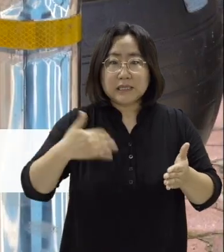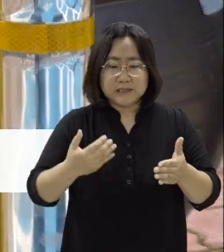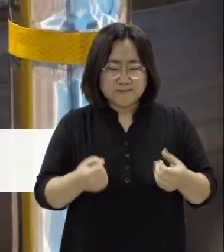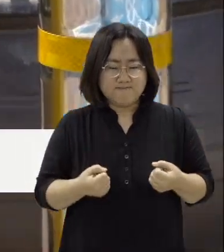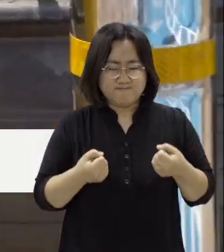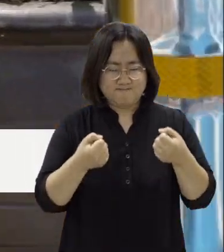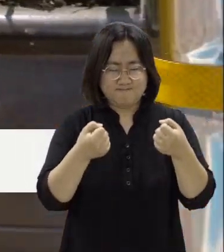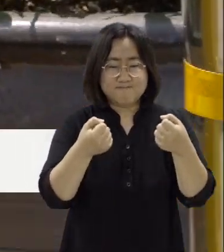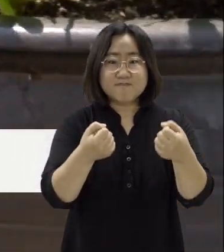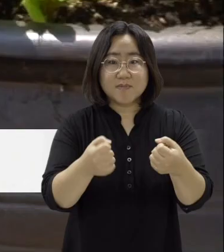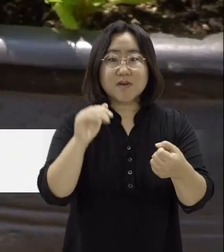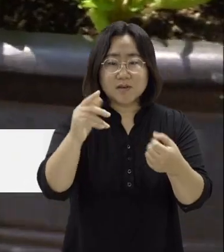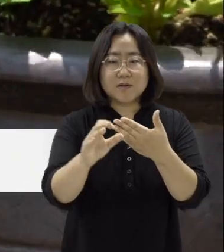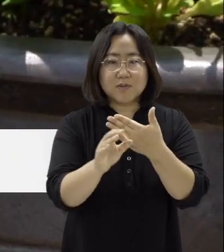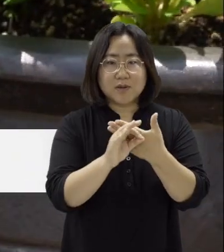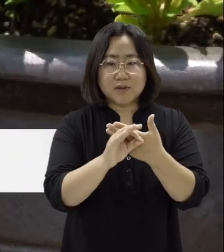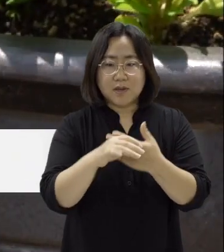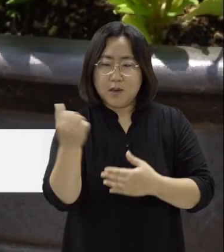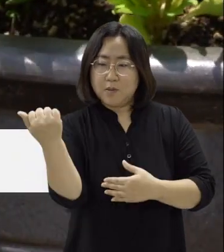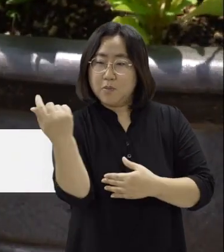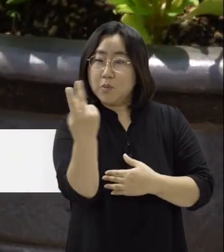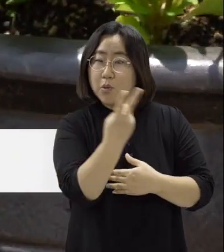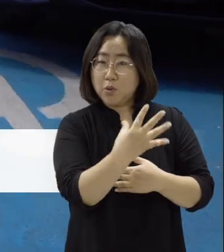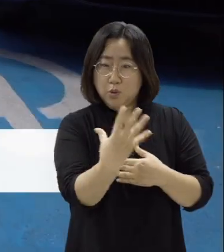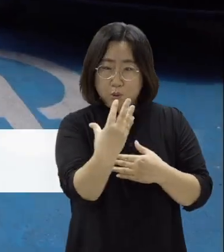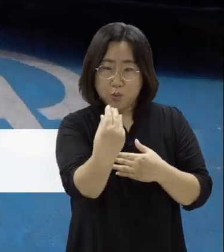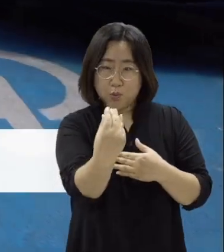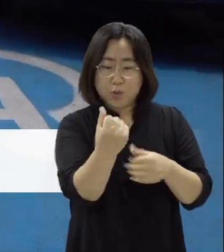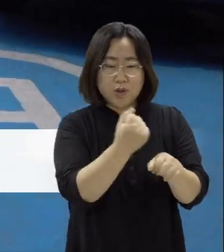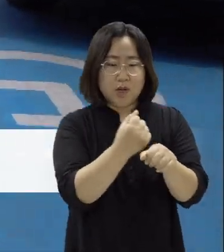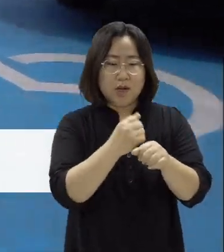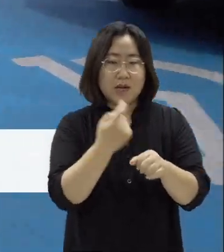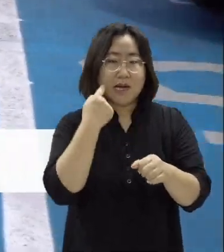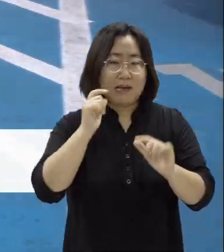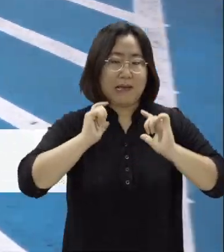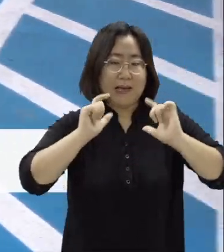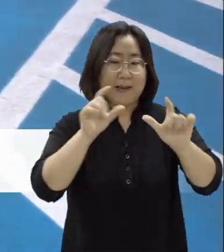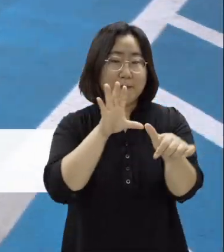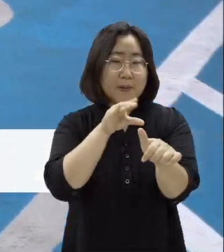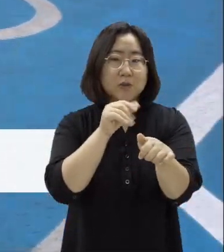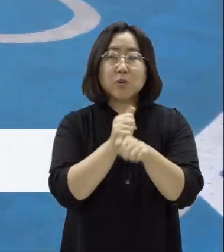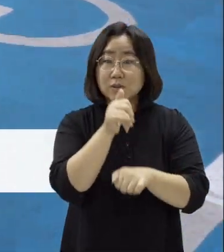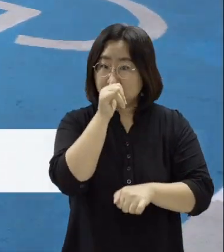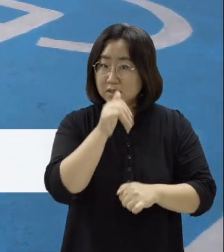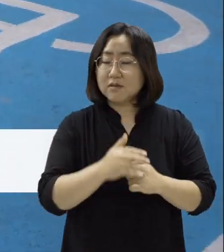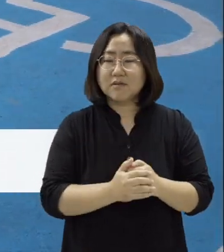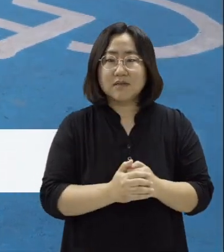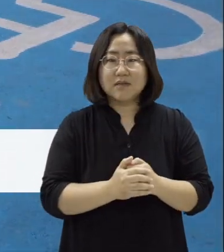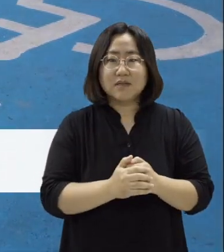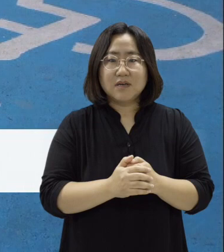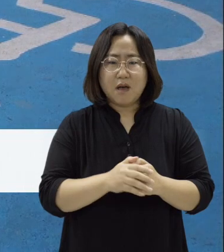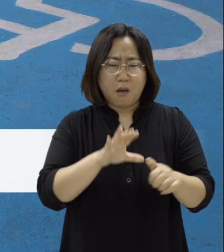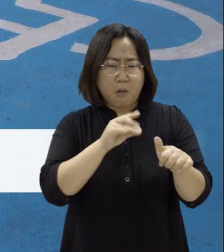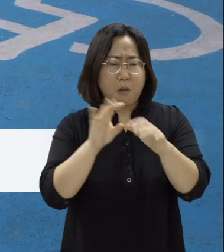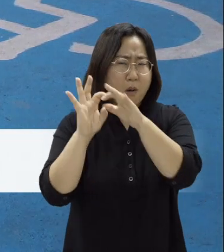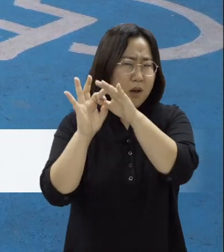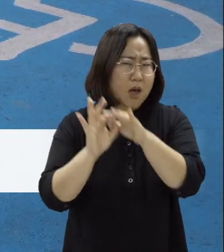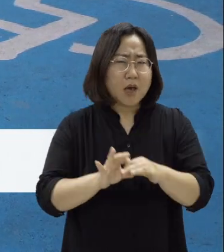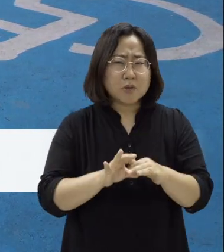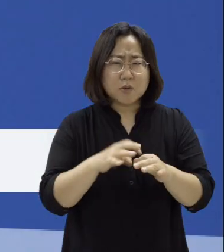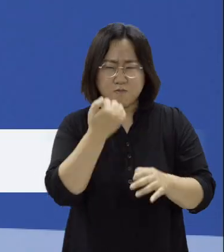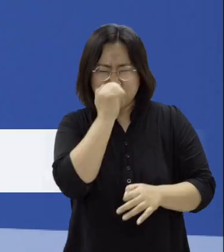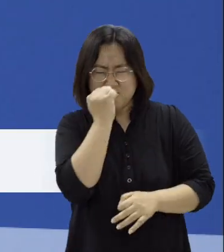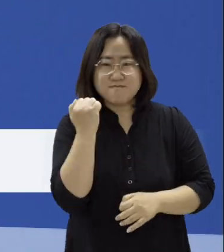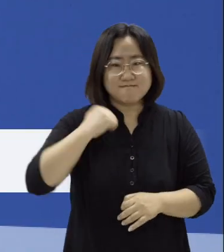전용 주차구역에 진입하면 차량 번호를 인식해 경고 안내 방송이 나오게 되는데요. 경고 안내에도